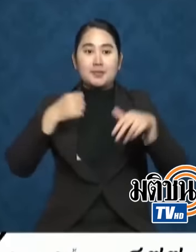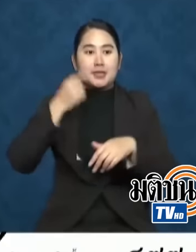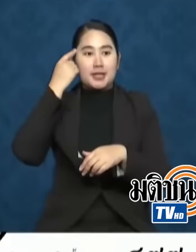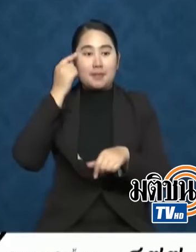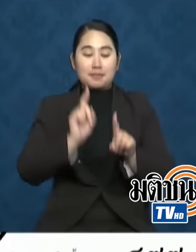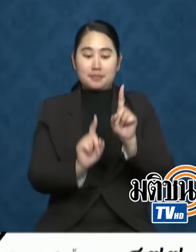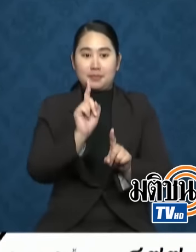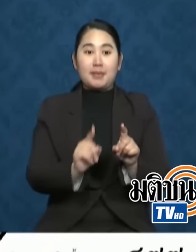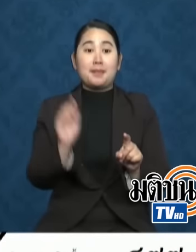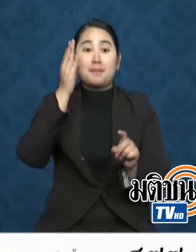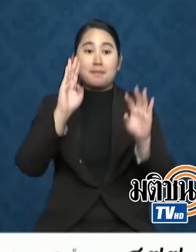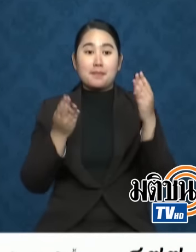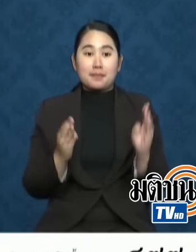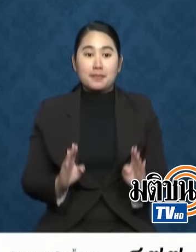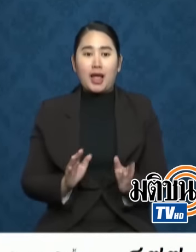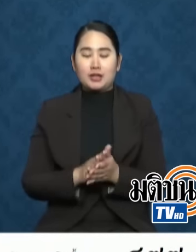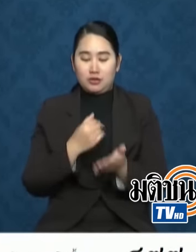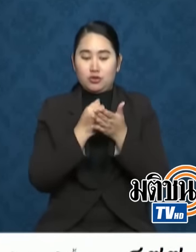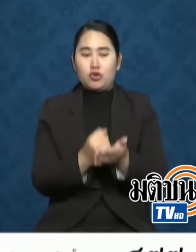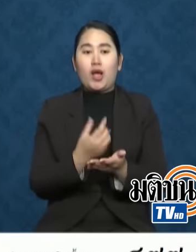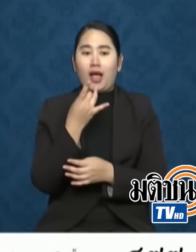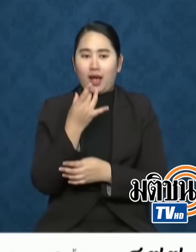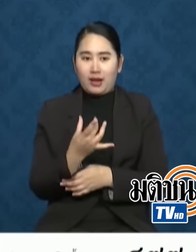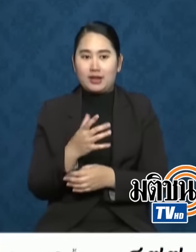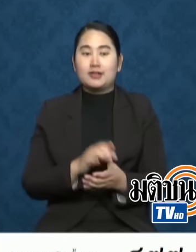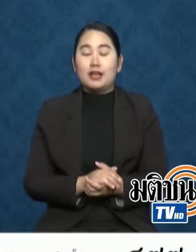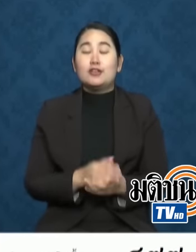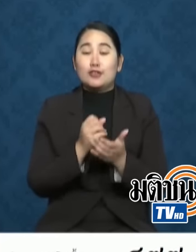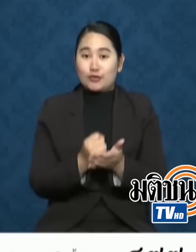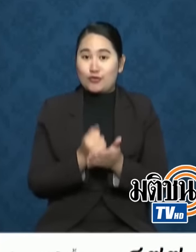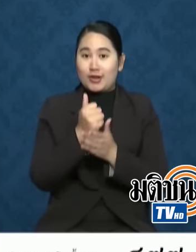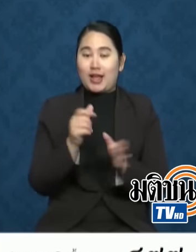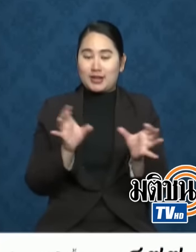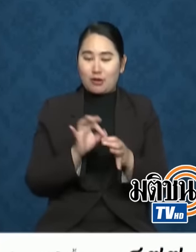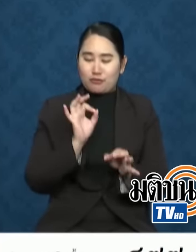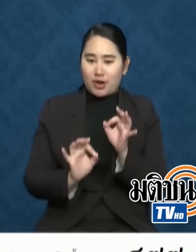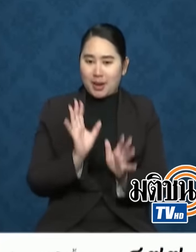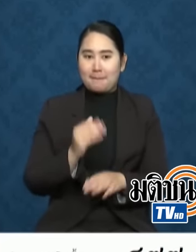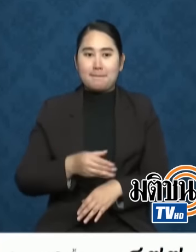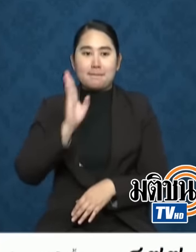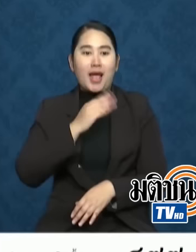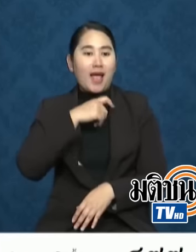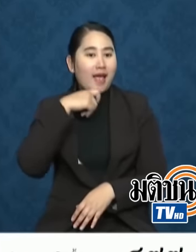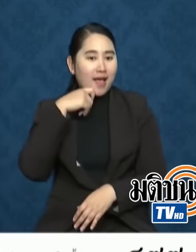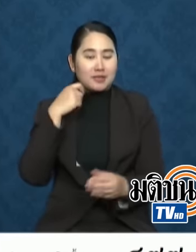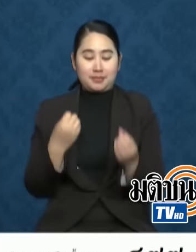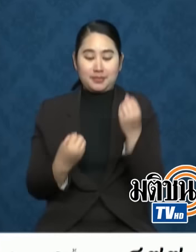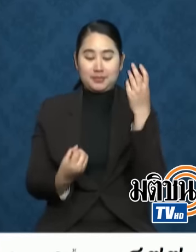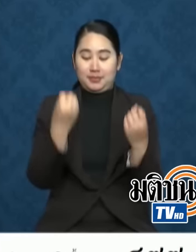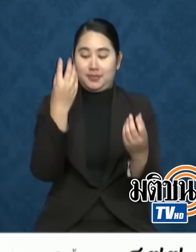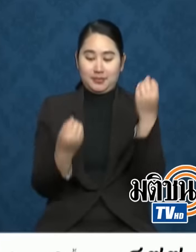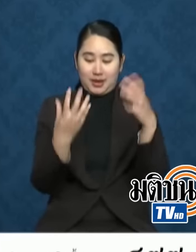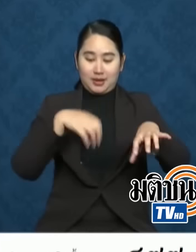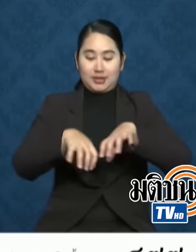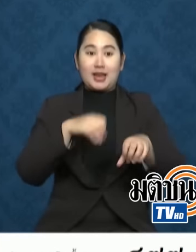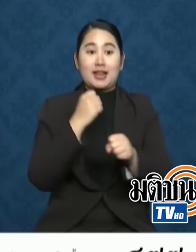ไม้ร่วงตรงนี้ช่วยอะไรครับช่วยในการประเมินเรื่องของเชื้อเพลิงใบไม้แห้งในพื้นที่ป่าให้เราสามารถจั